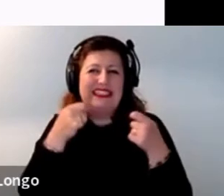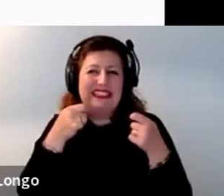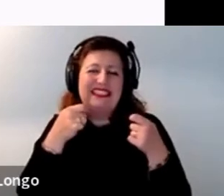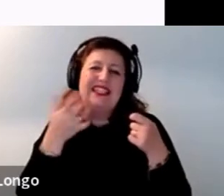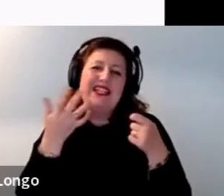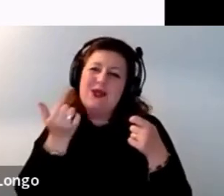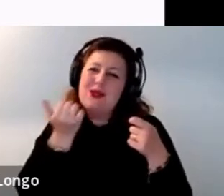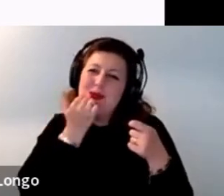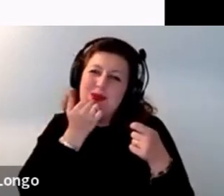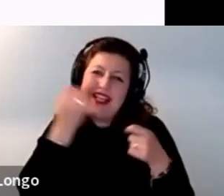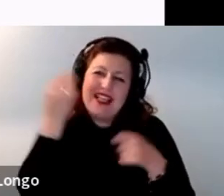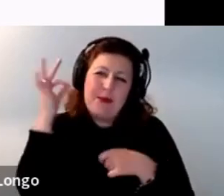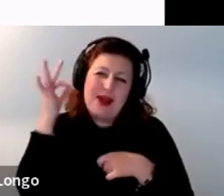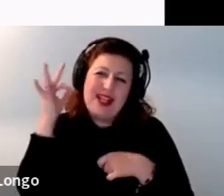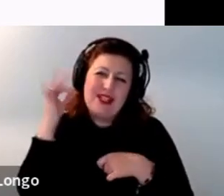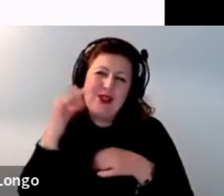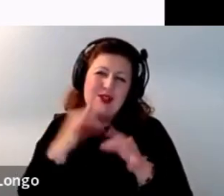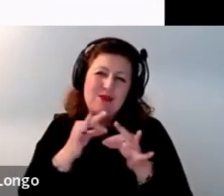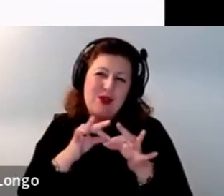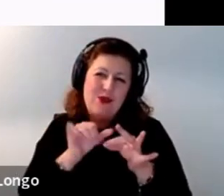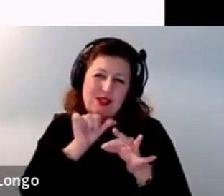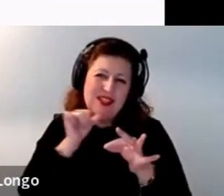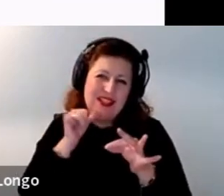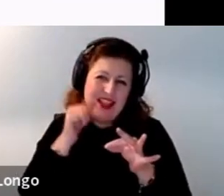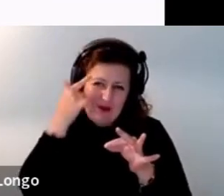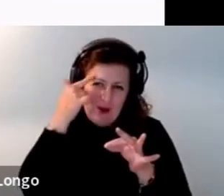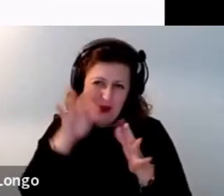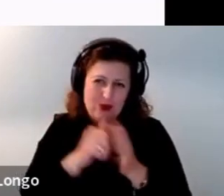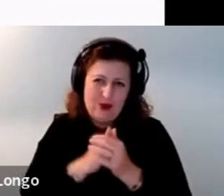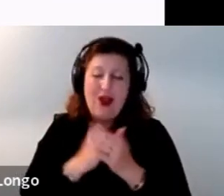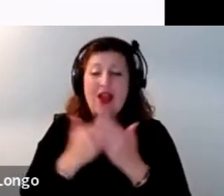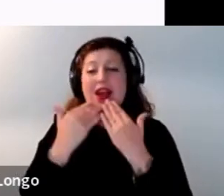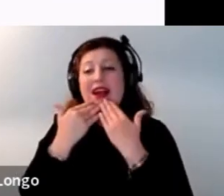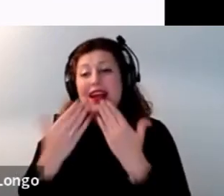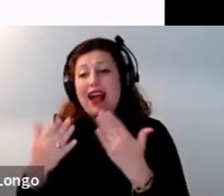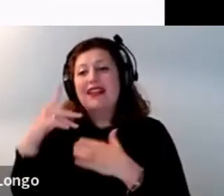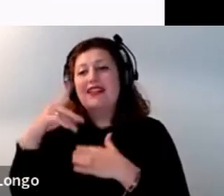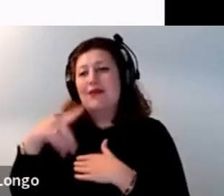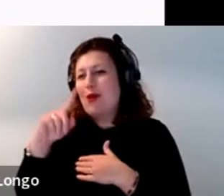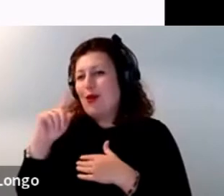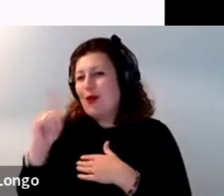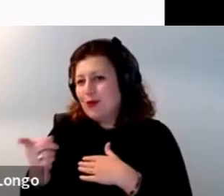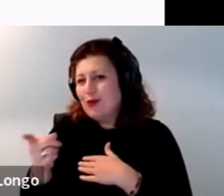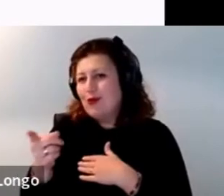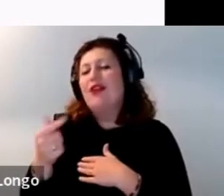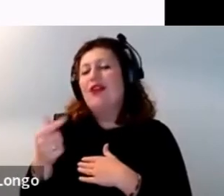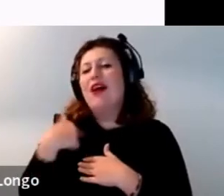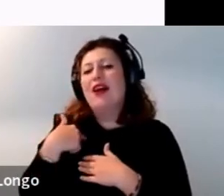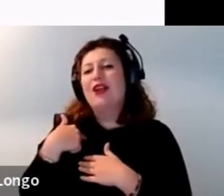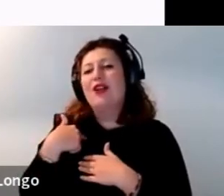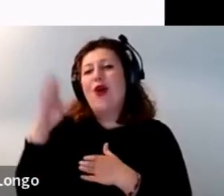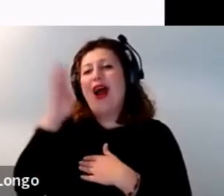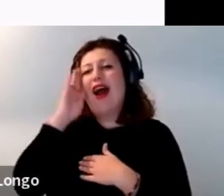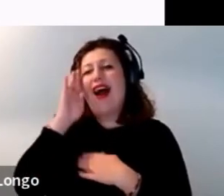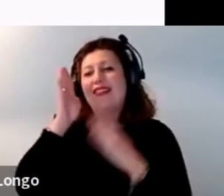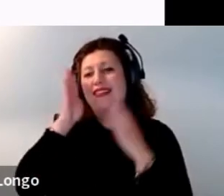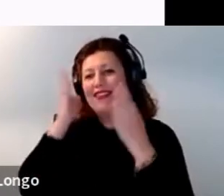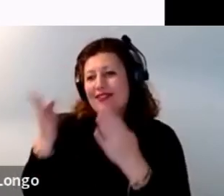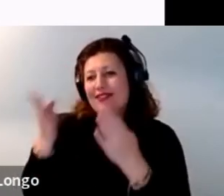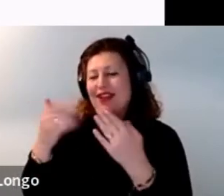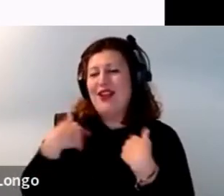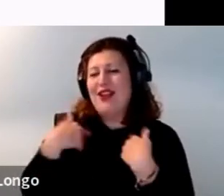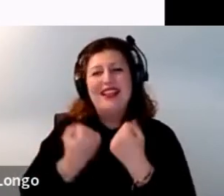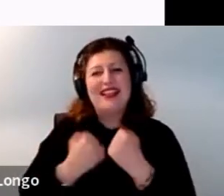Giulia e a Paola, e quindi vi ringrazio per la vostra attenzione e rimango a vostra